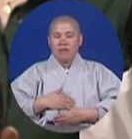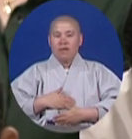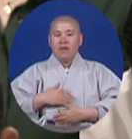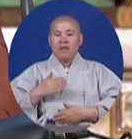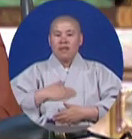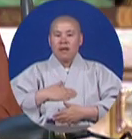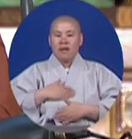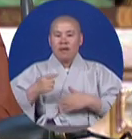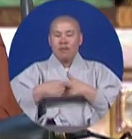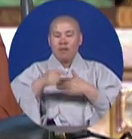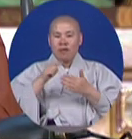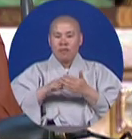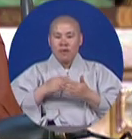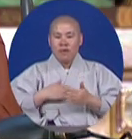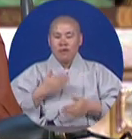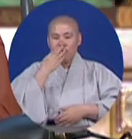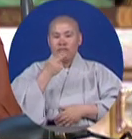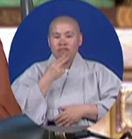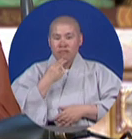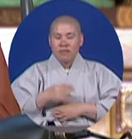마음을 안다는 것은 어떤 거냐?